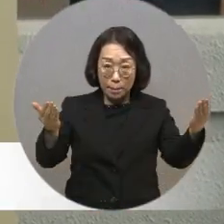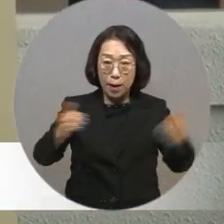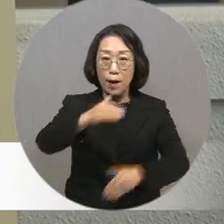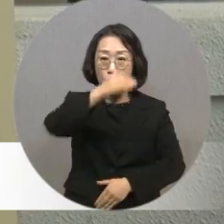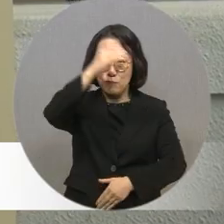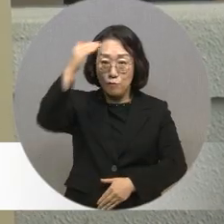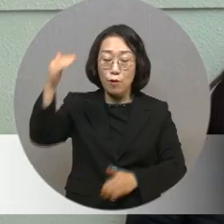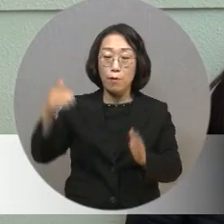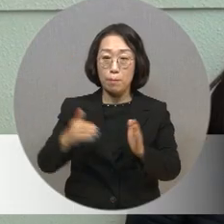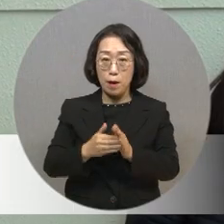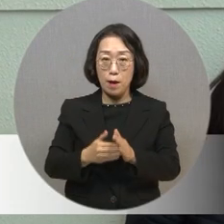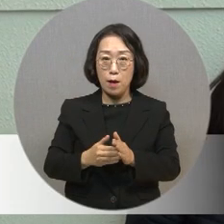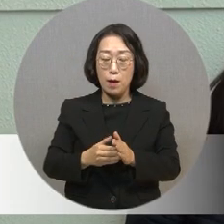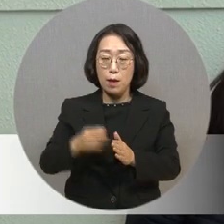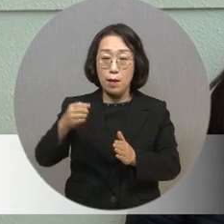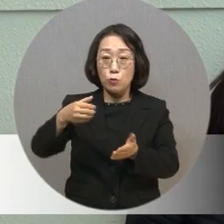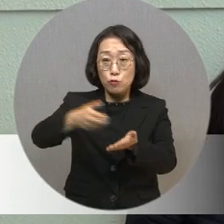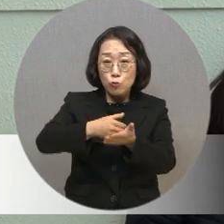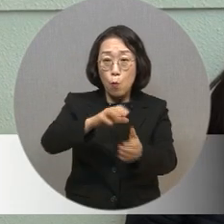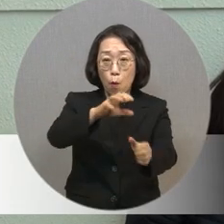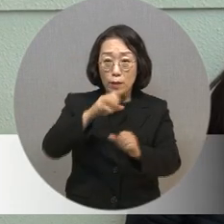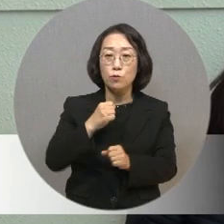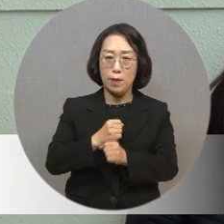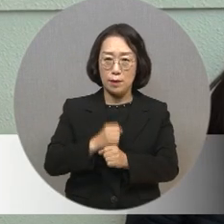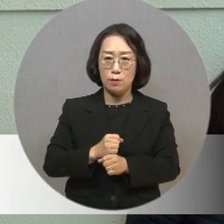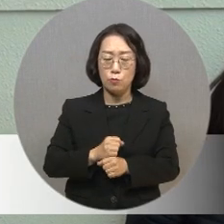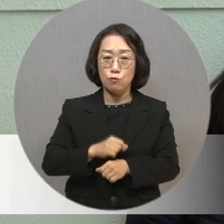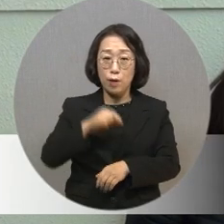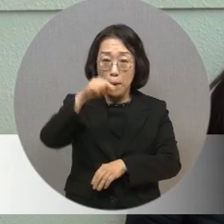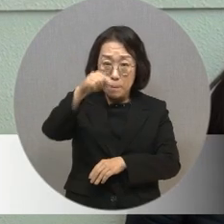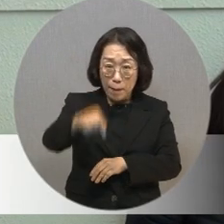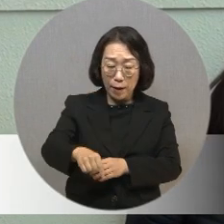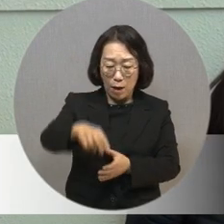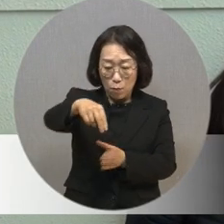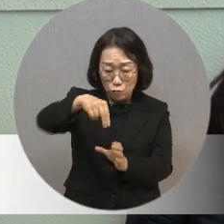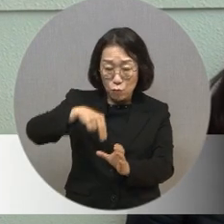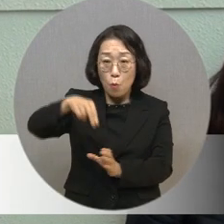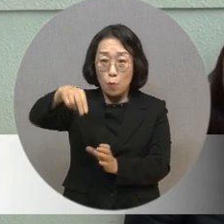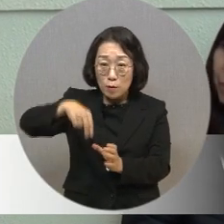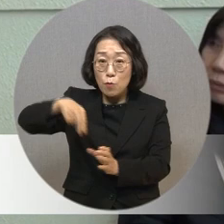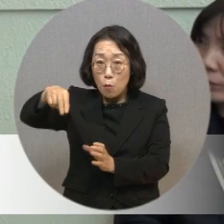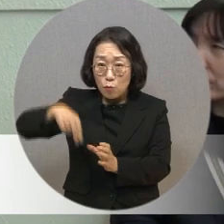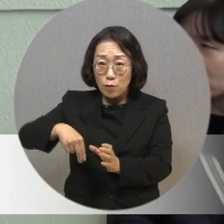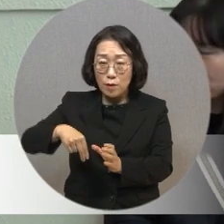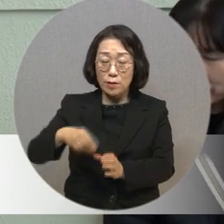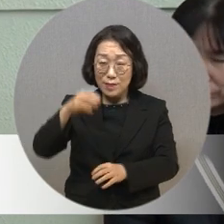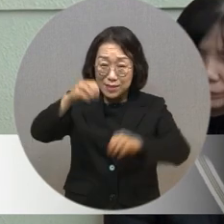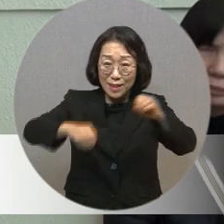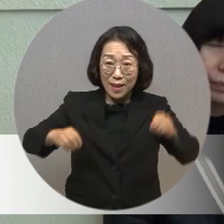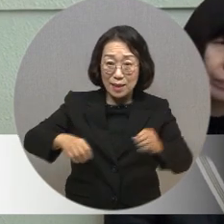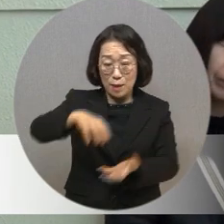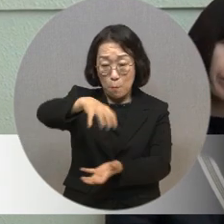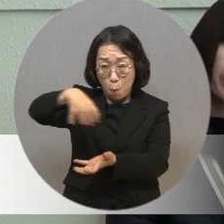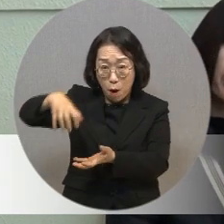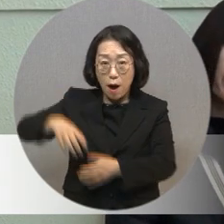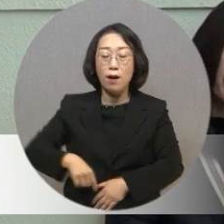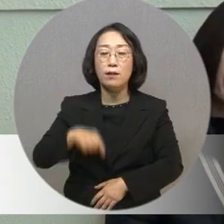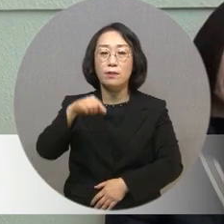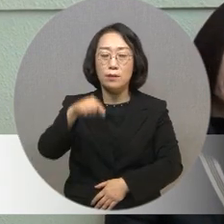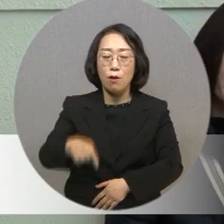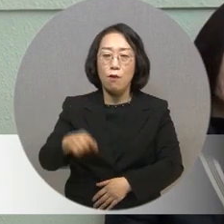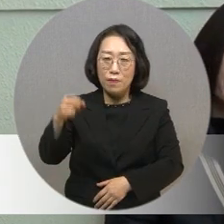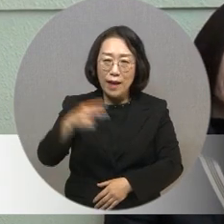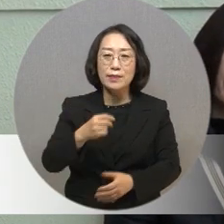작품 전시회입니다. 저희가 바깥에 나가서 홀로깅 활동을 통해서 재활용 가능한